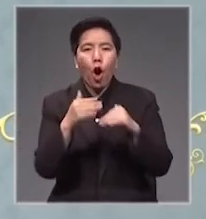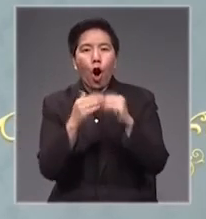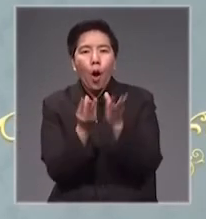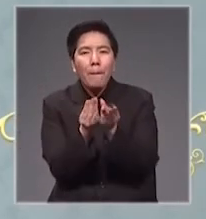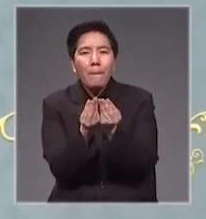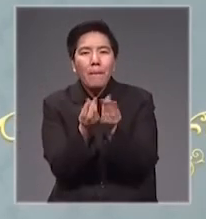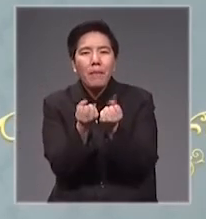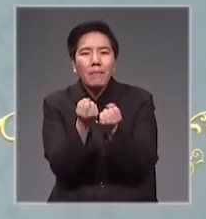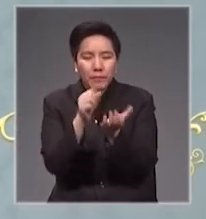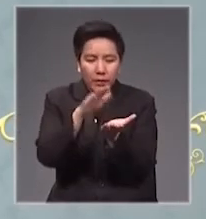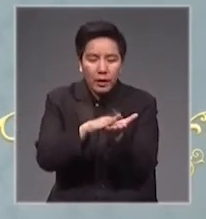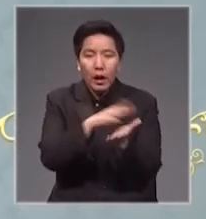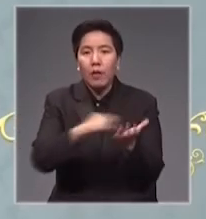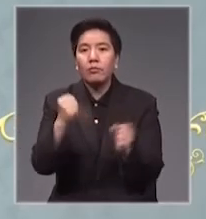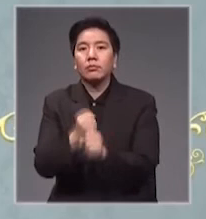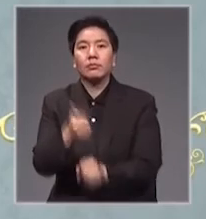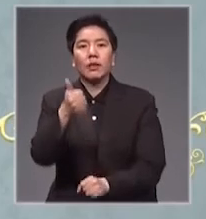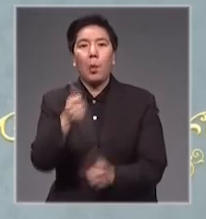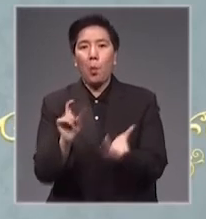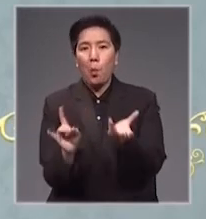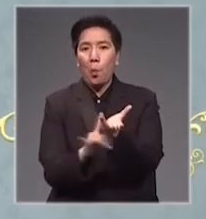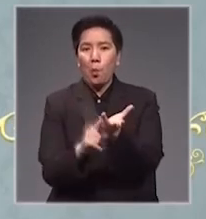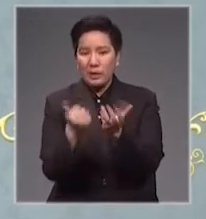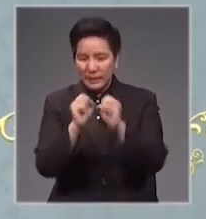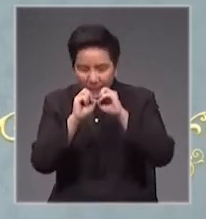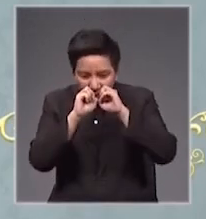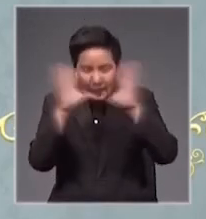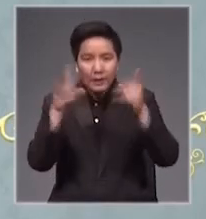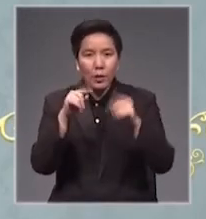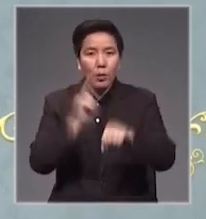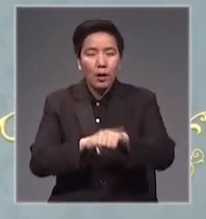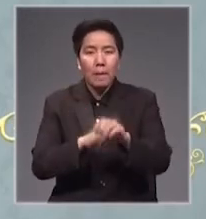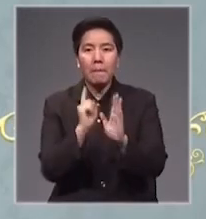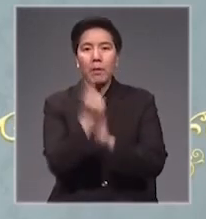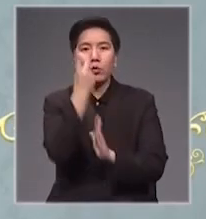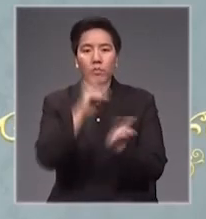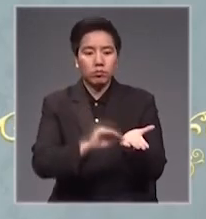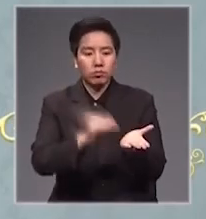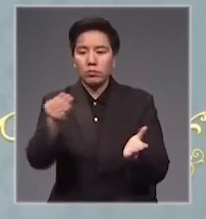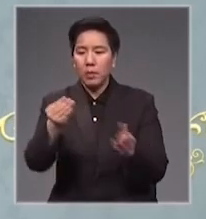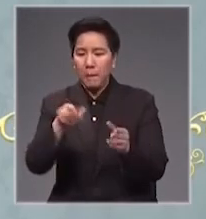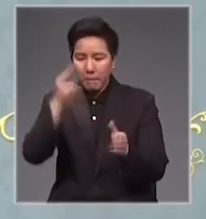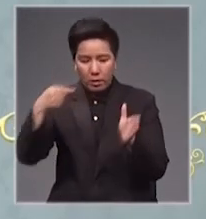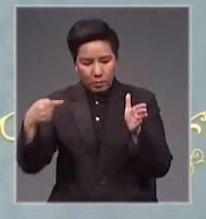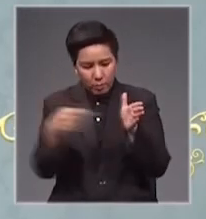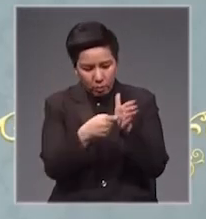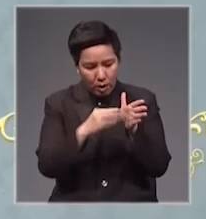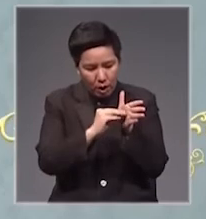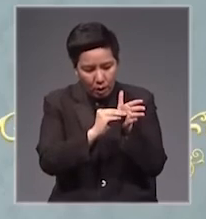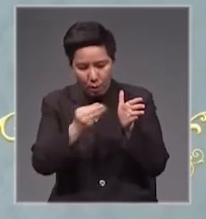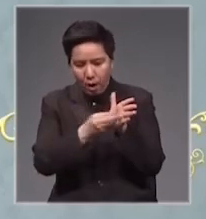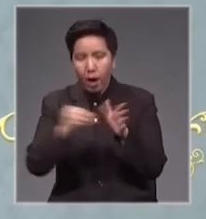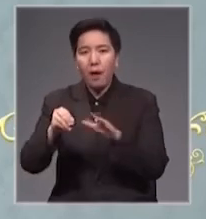ช้ได้ทันทีได้คุณภาพความคมชัดใช้เวลาลอกลายแค่2นาทีรอยกระสุนแบบเจาะก็สามารถเก็บหลักฐานได้ราคาถูก